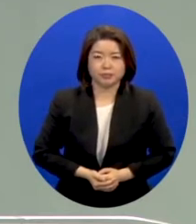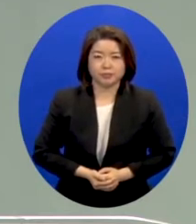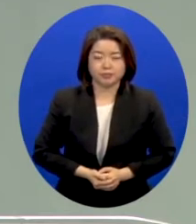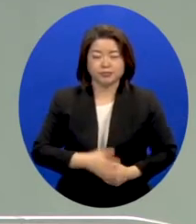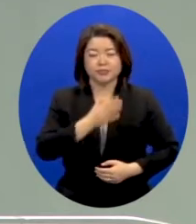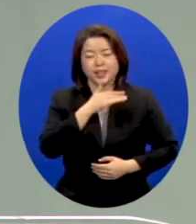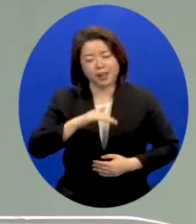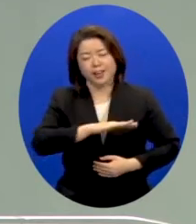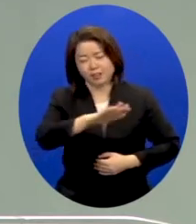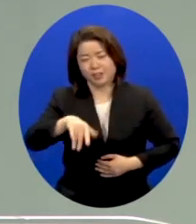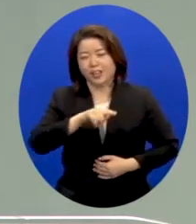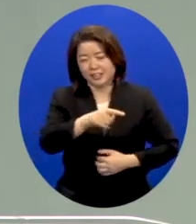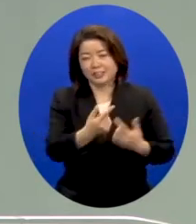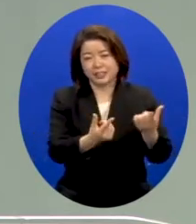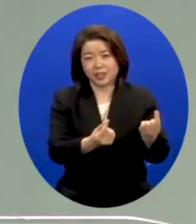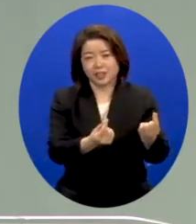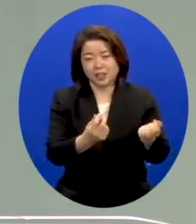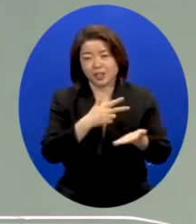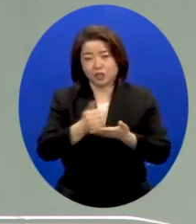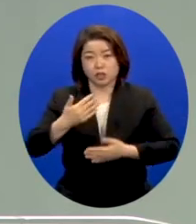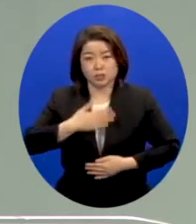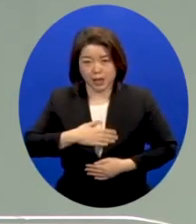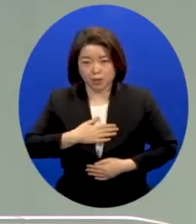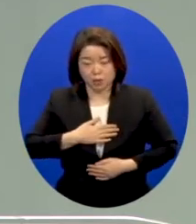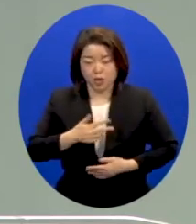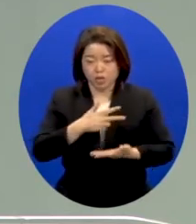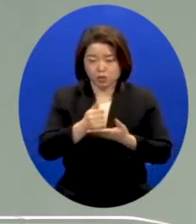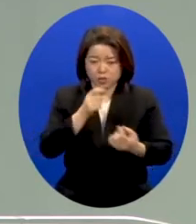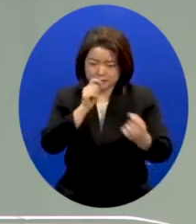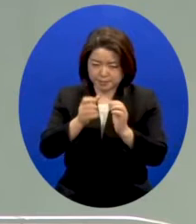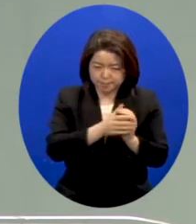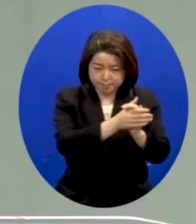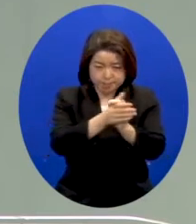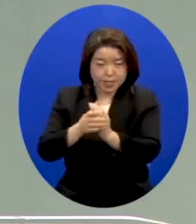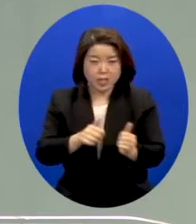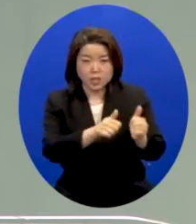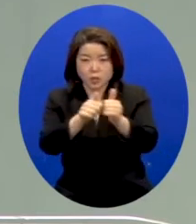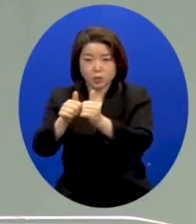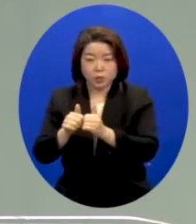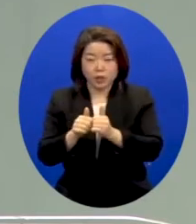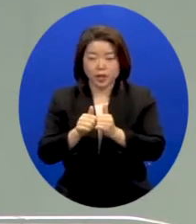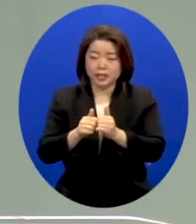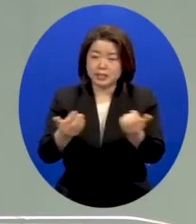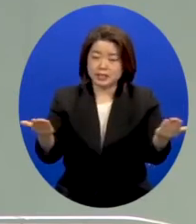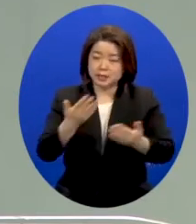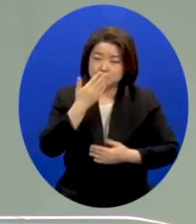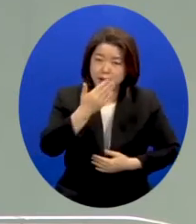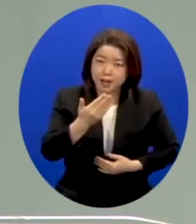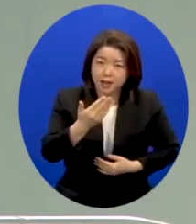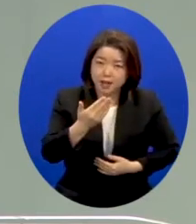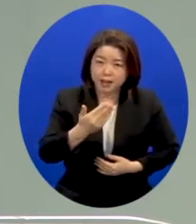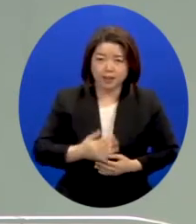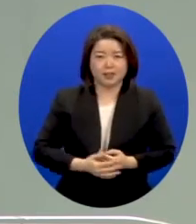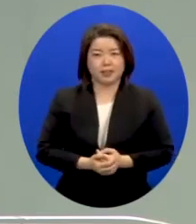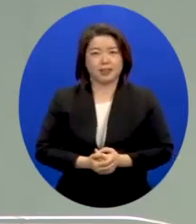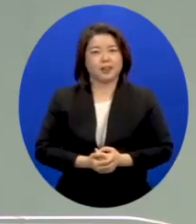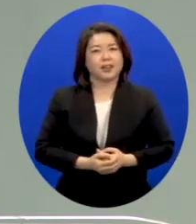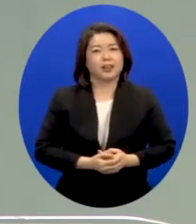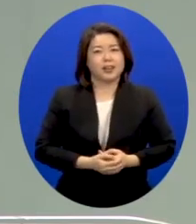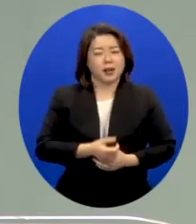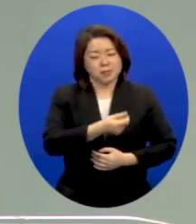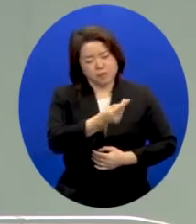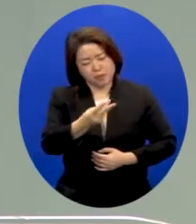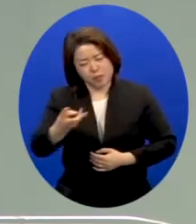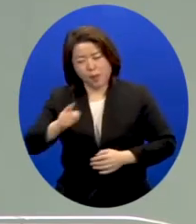아 우리가 그렇게 정말 주님을 알고 주님 같이 미리 동행하는 일이 가능할까요 여러번 제가